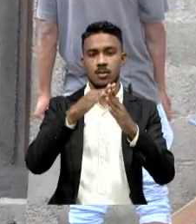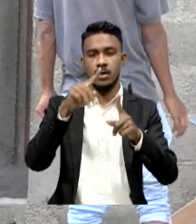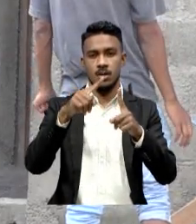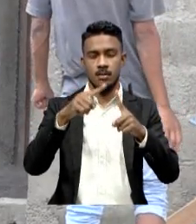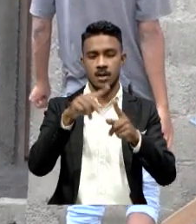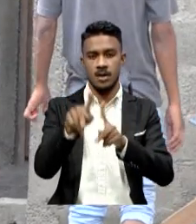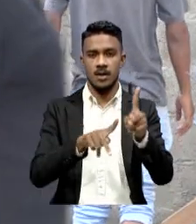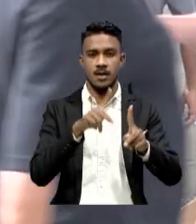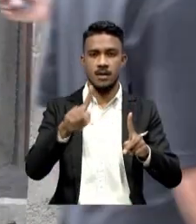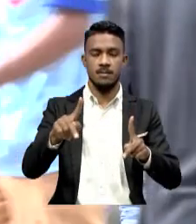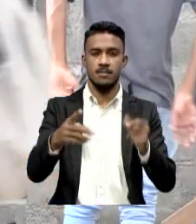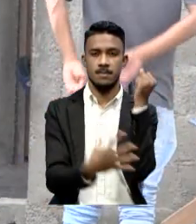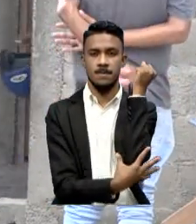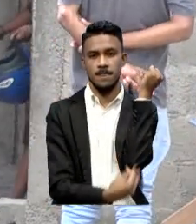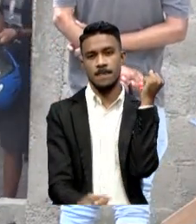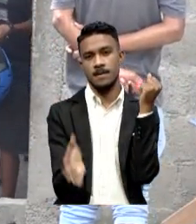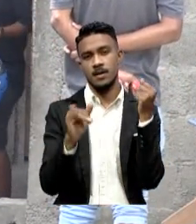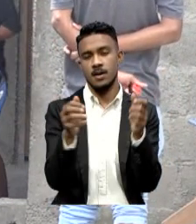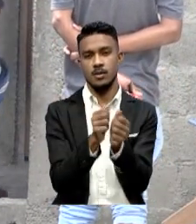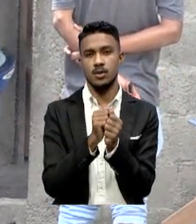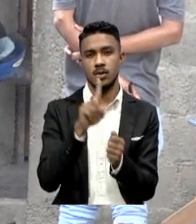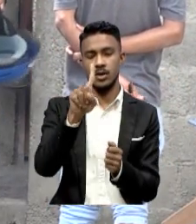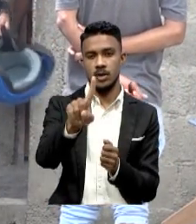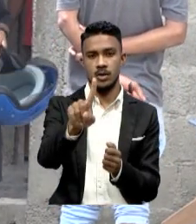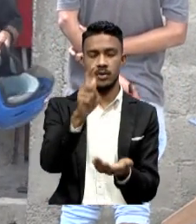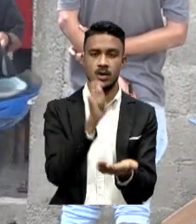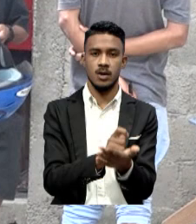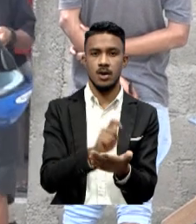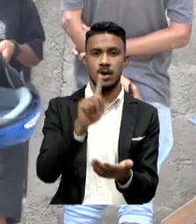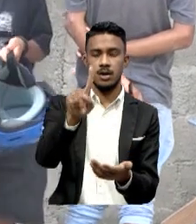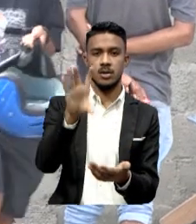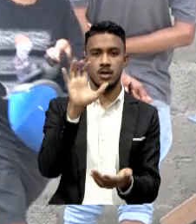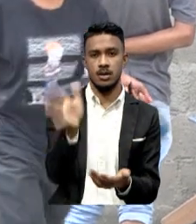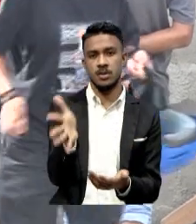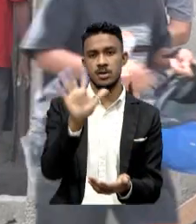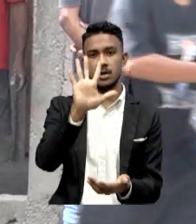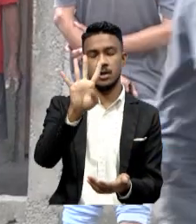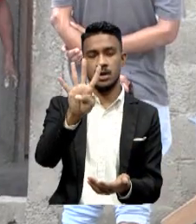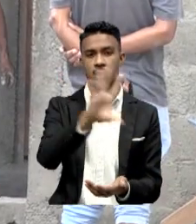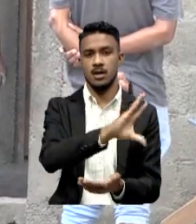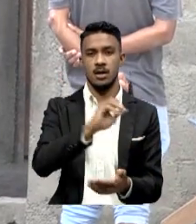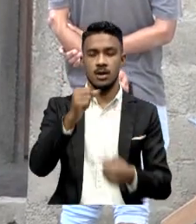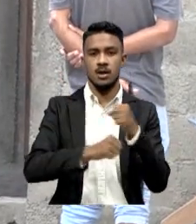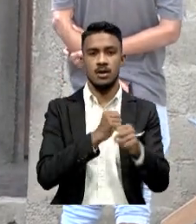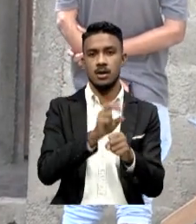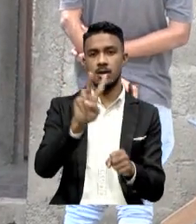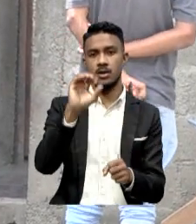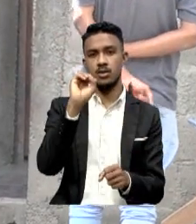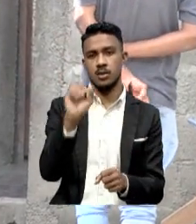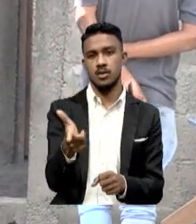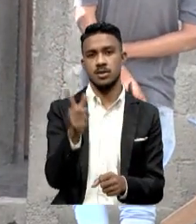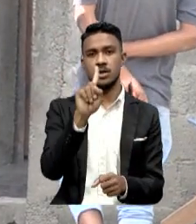Hamutuk rihun ida atus rua lima nulu resin hat, iha Timor Leste, tinan rihun rua ruanulu resin ida. Mai